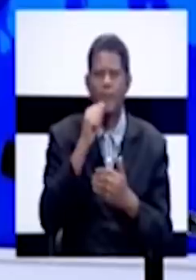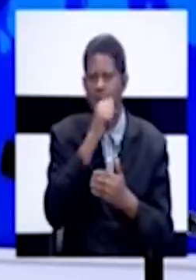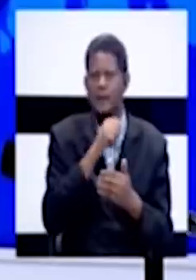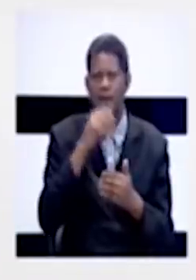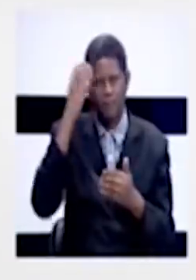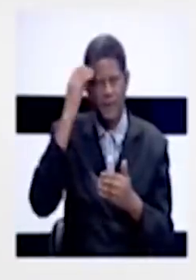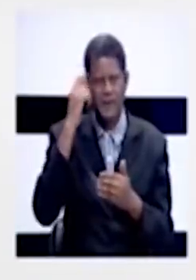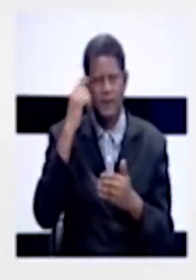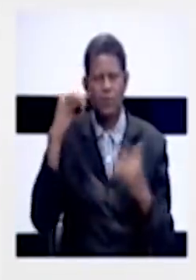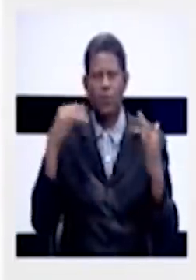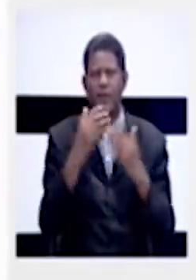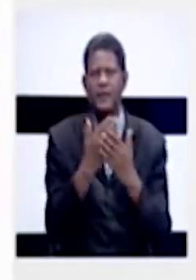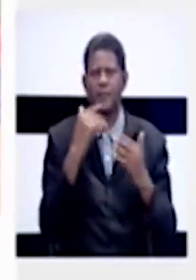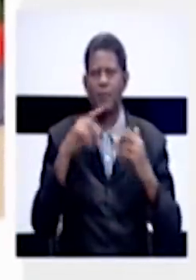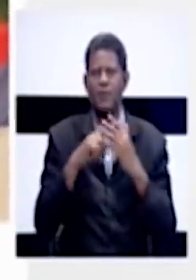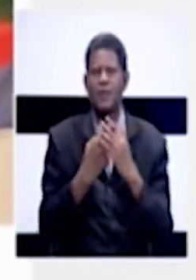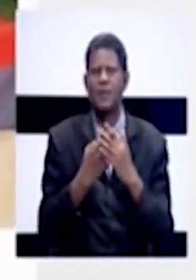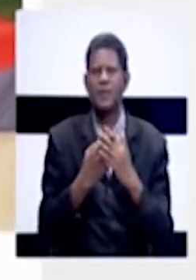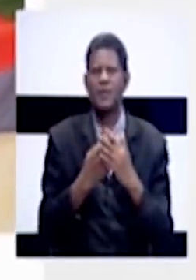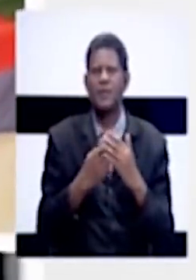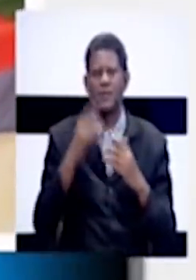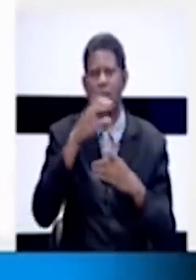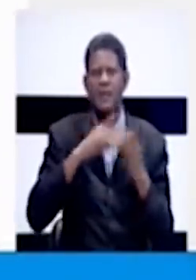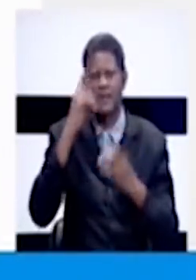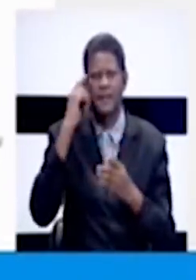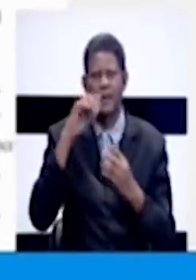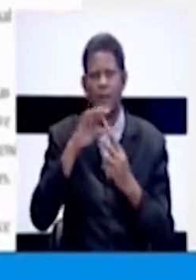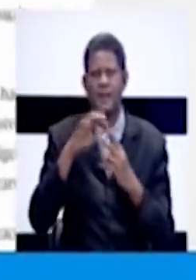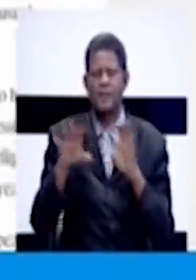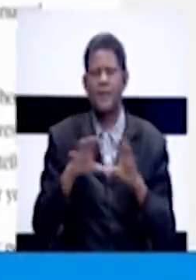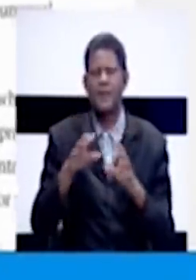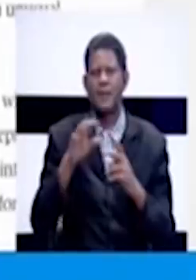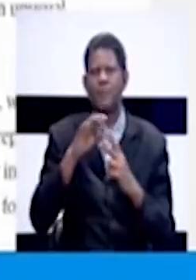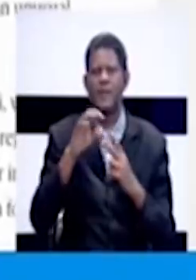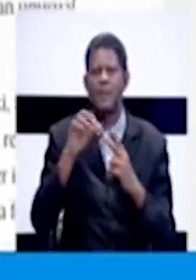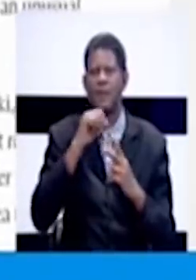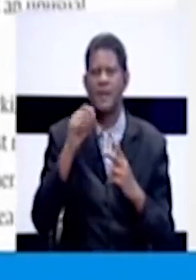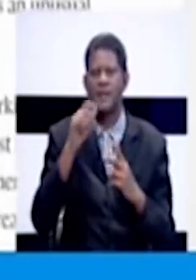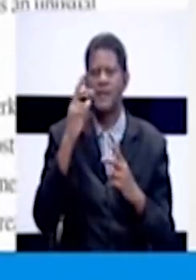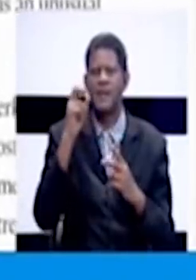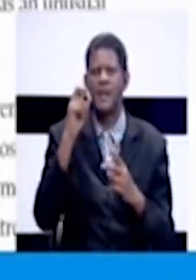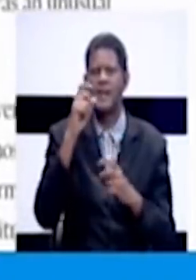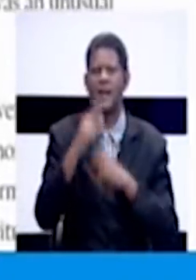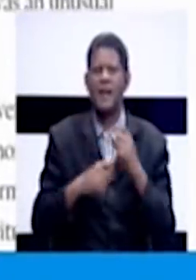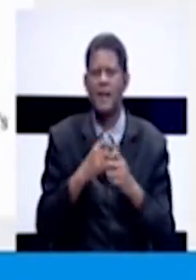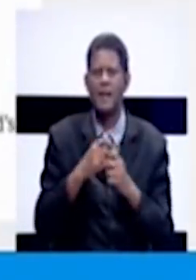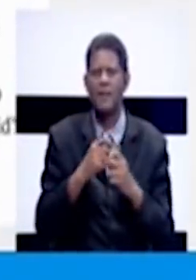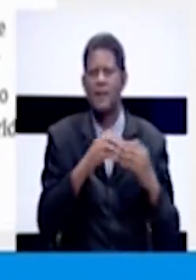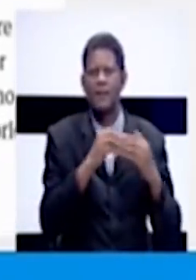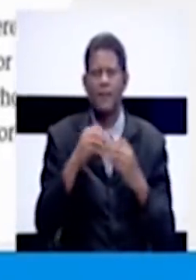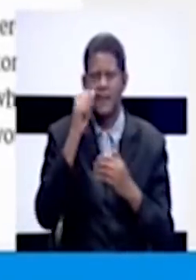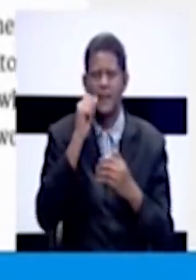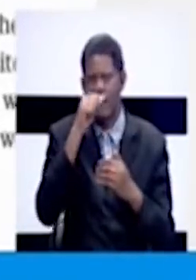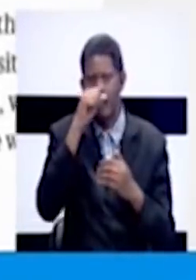መንግስቲ ትግራይን ኩናት ቅድሚ ምጅማሩ ክልል ትግራይ መረፃ ምስ ኣካየደት ብዘይ መረፃ ንከባቢ 30 ዓመት ንኤርትራ ዝመርሐ ኢሳያስ ኣፈወርቂ